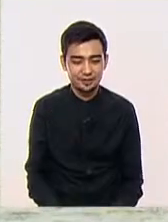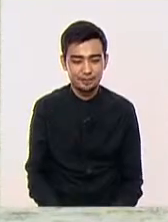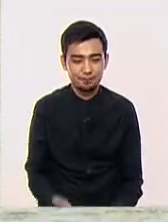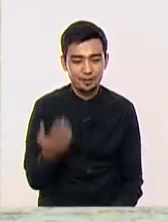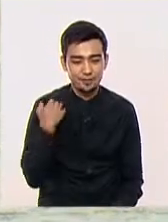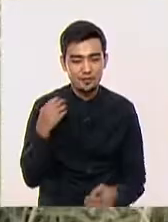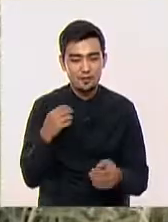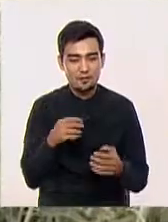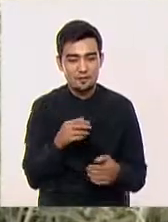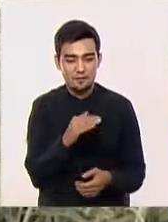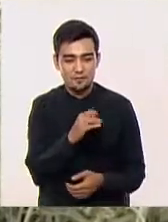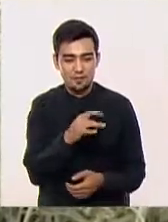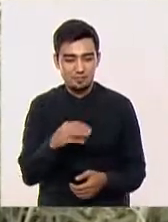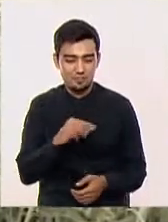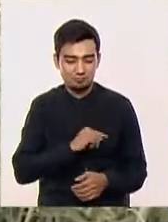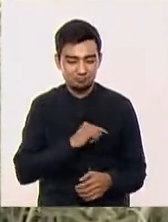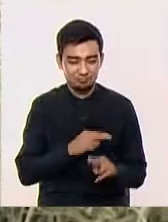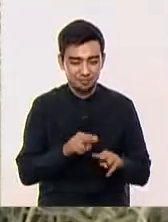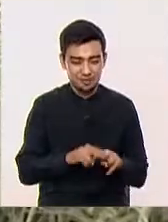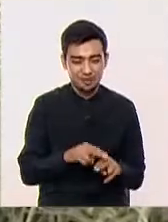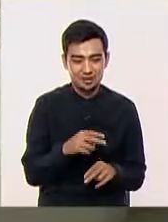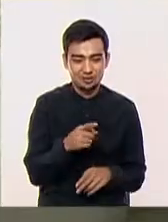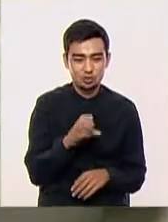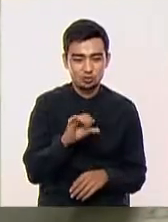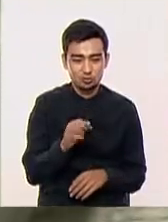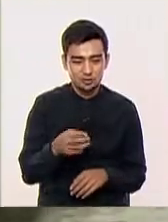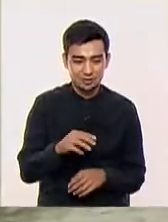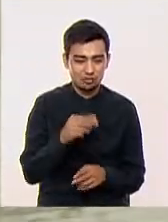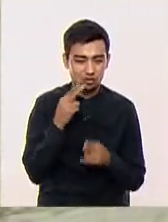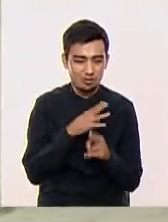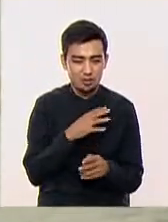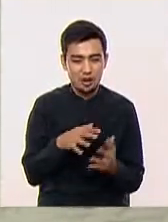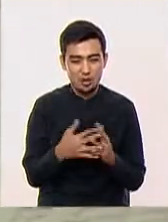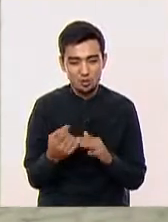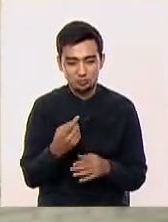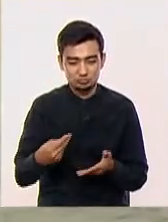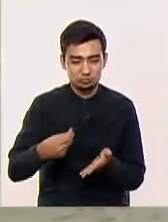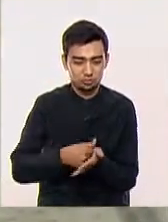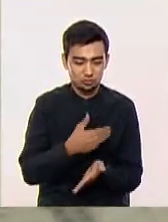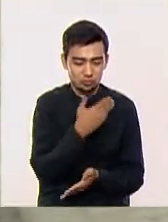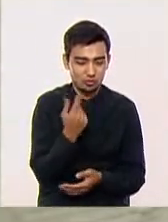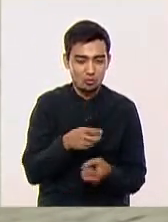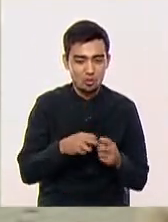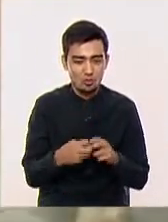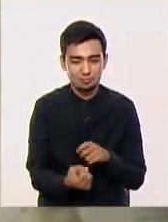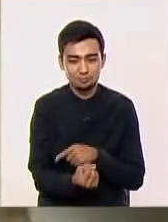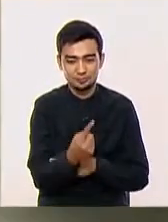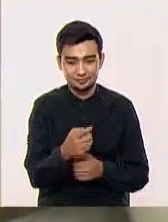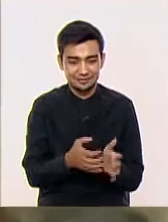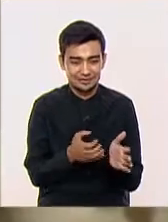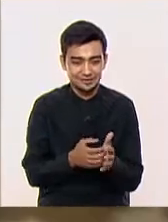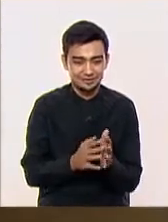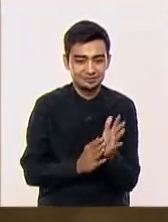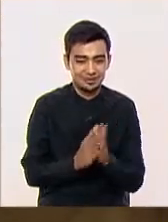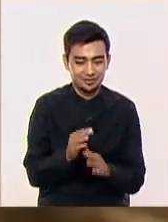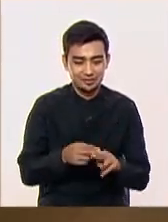Ранее фермеры Кызылординской области жаловались, что субсидии на корма для сельхозхозяйства не платятся. Эта проблема возникла из-за недостаточного